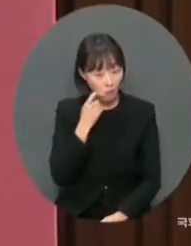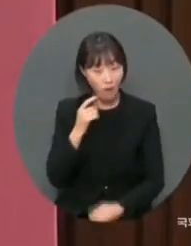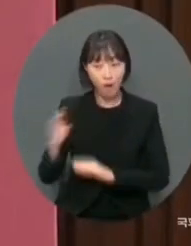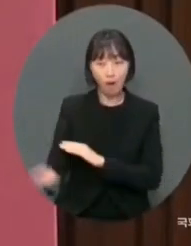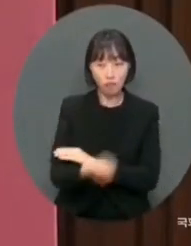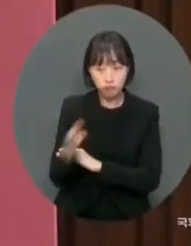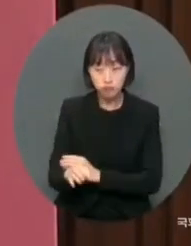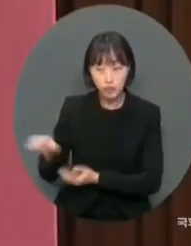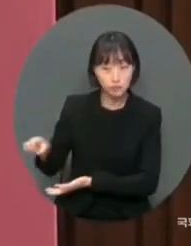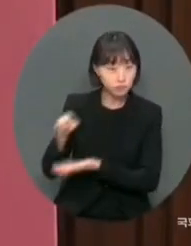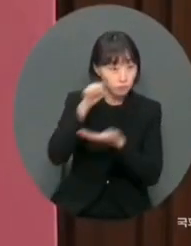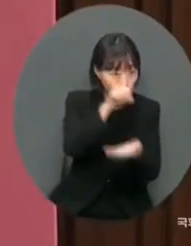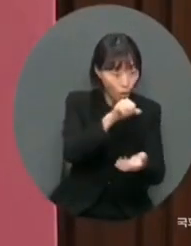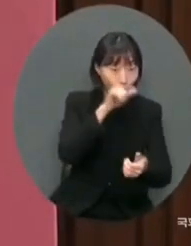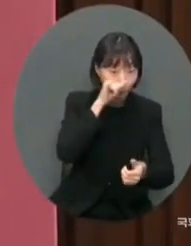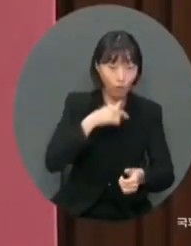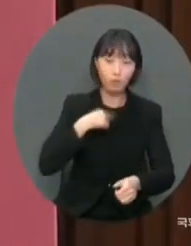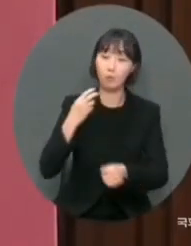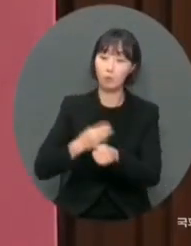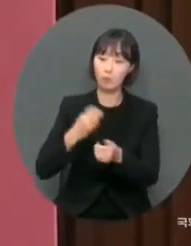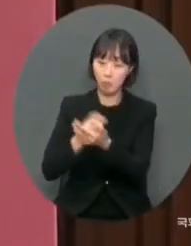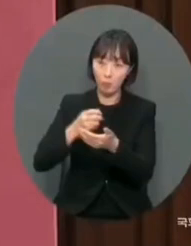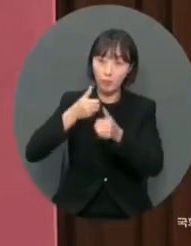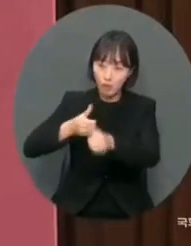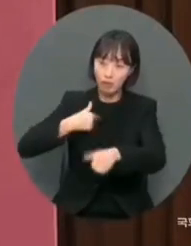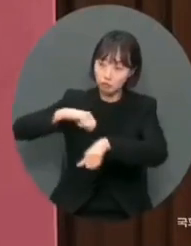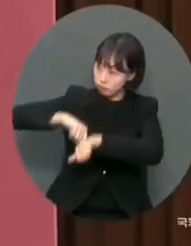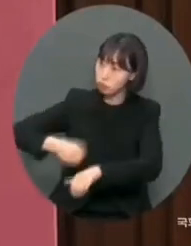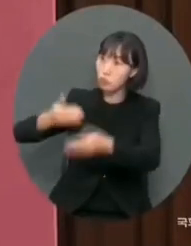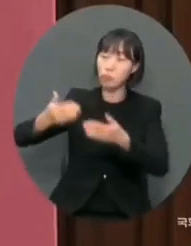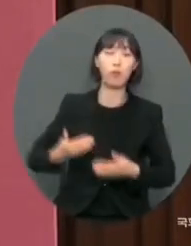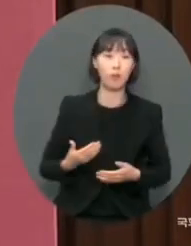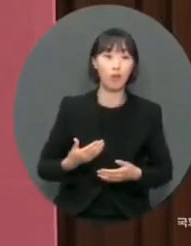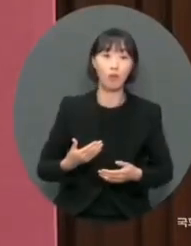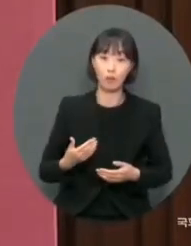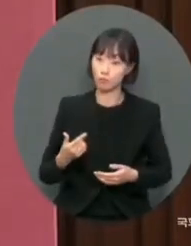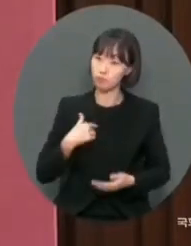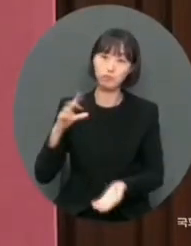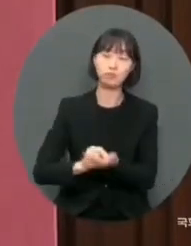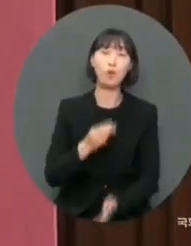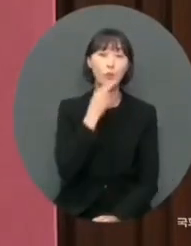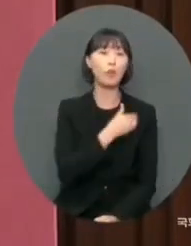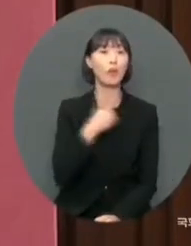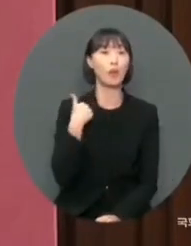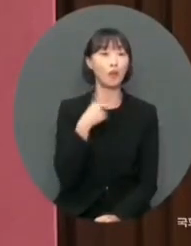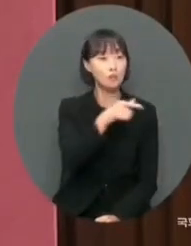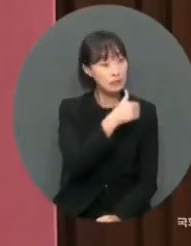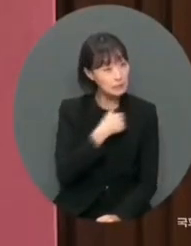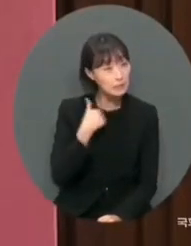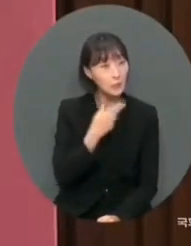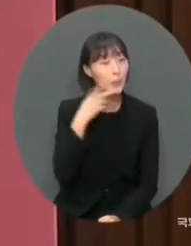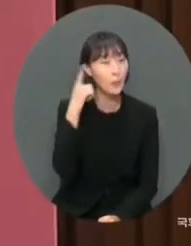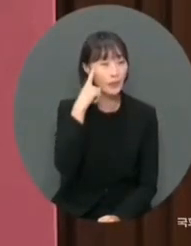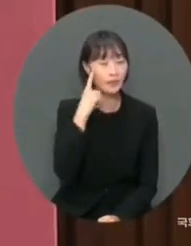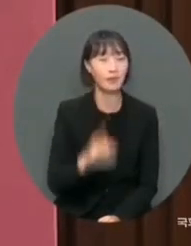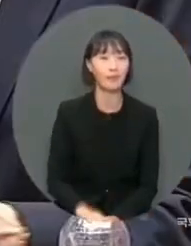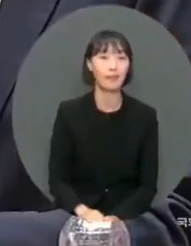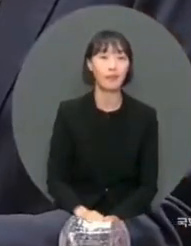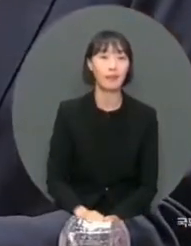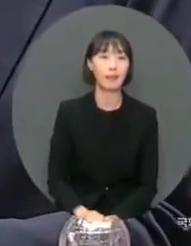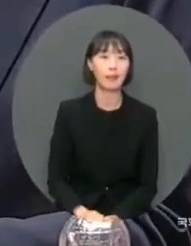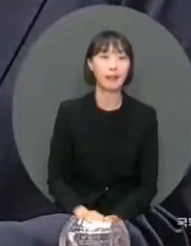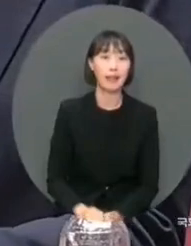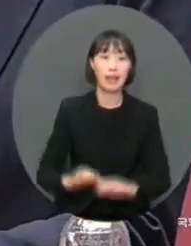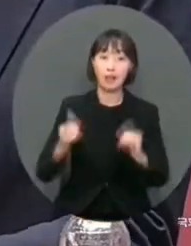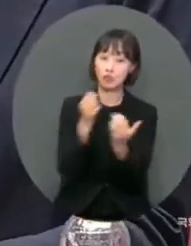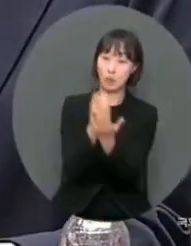얘기했으면 저는 마땅한 법의 조치를 받으면 됩니다. 뭐가 그렇게 자신 없습니까? 저도 제가 지금 국회법에 어긋나는